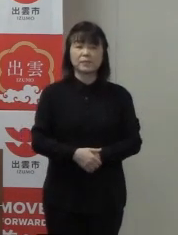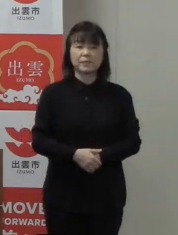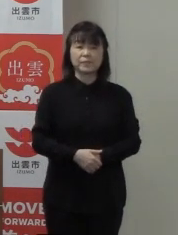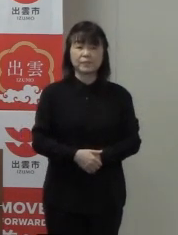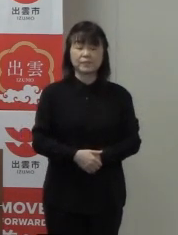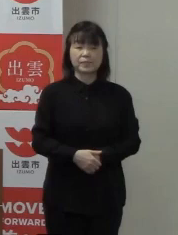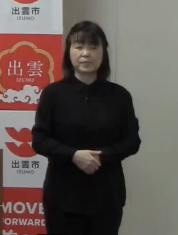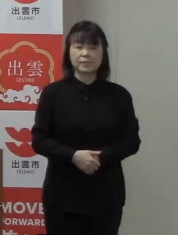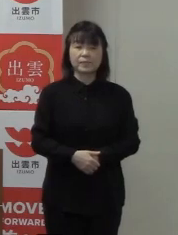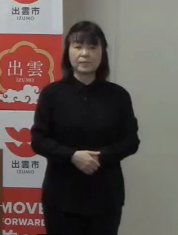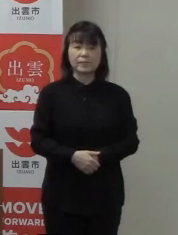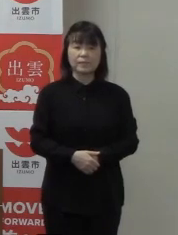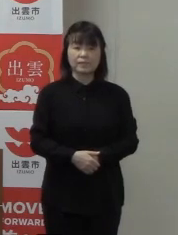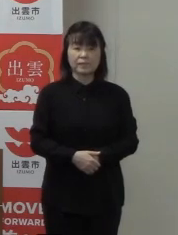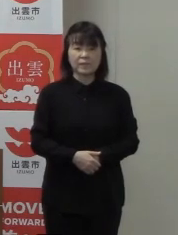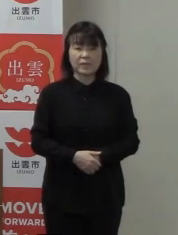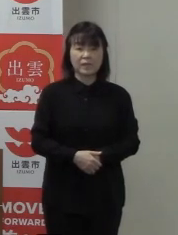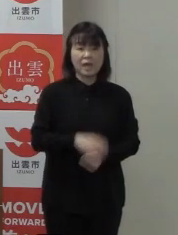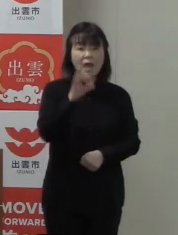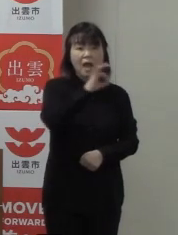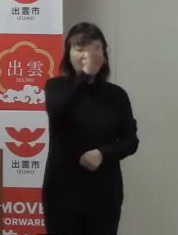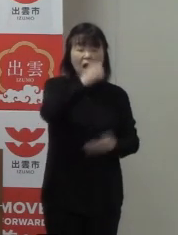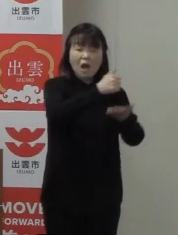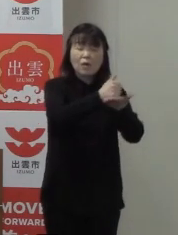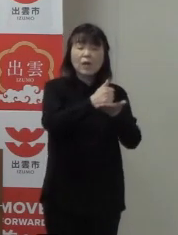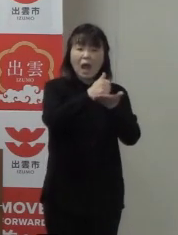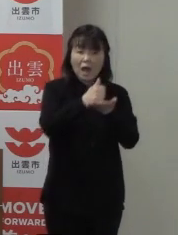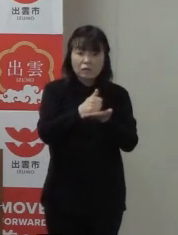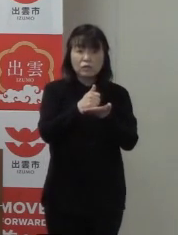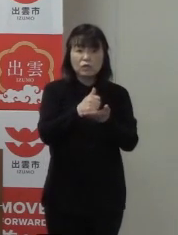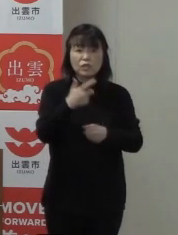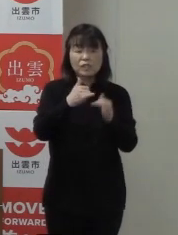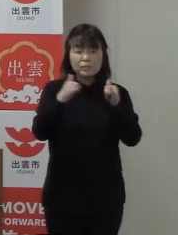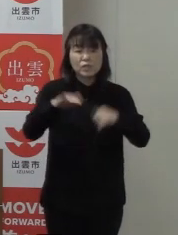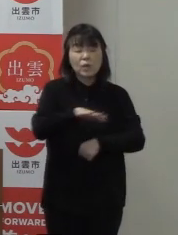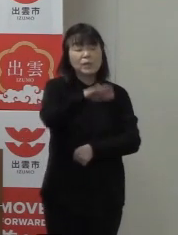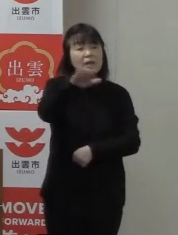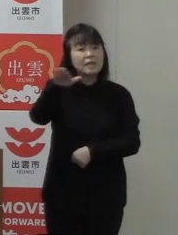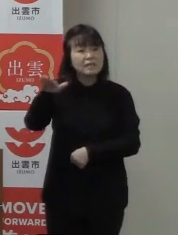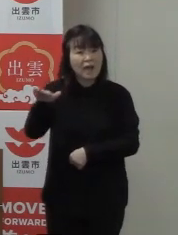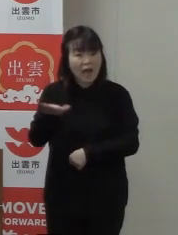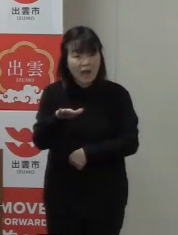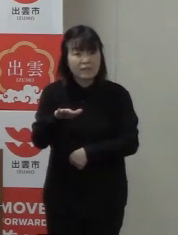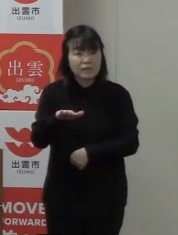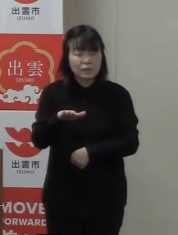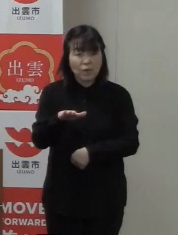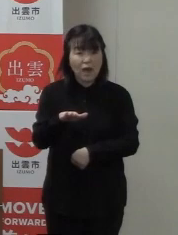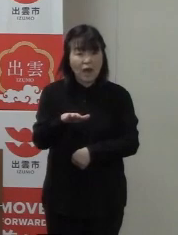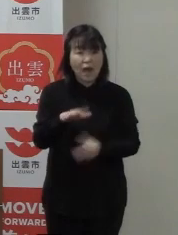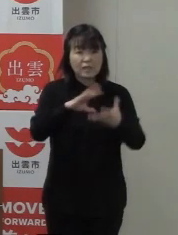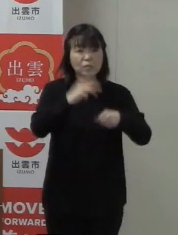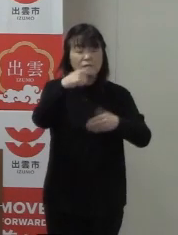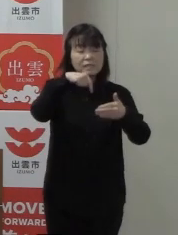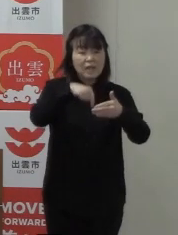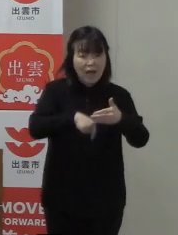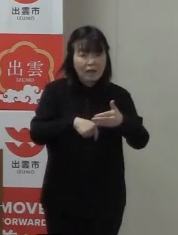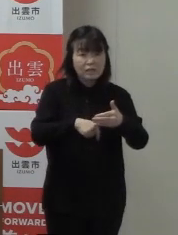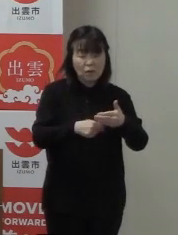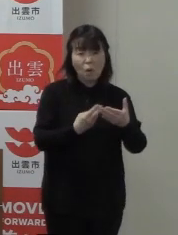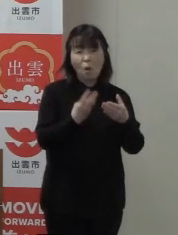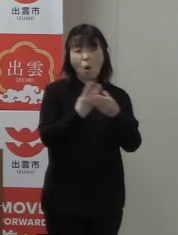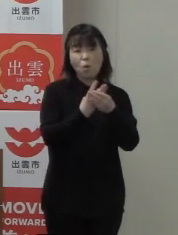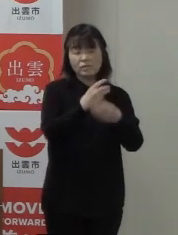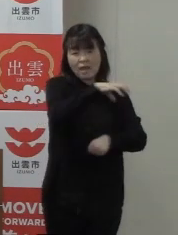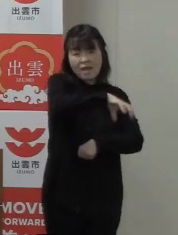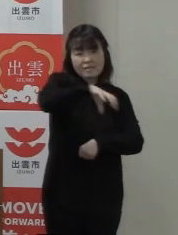。観光客や市民の皆様には市内のさまざまな日帰り温泉をお得に巡っていただき、